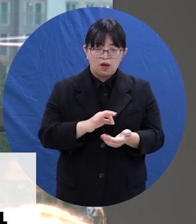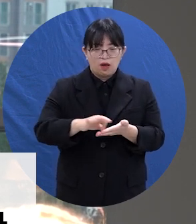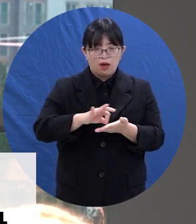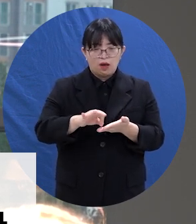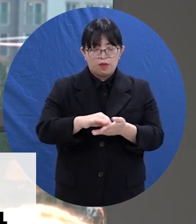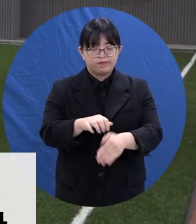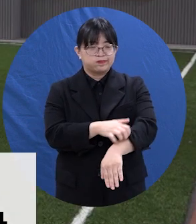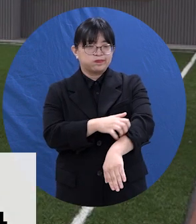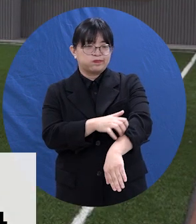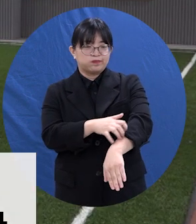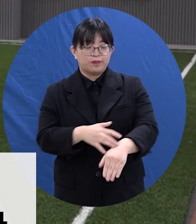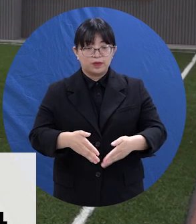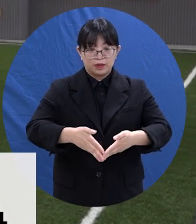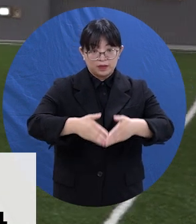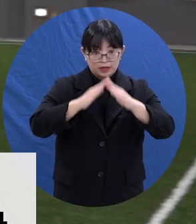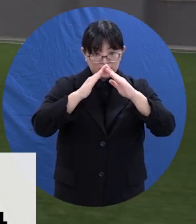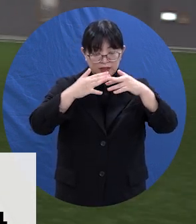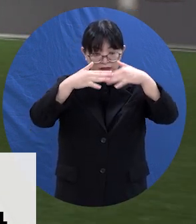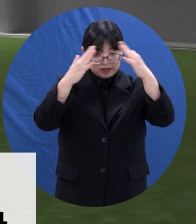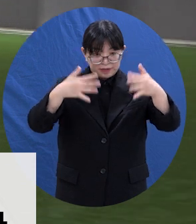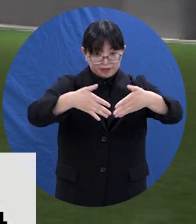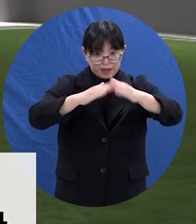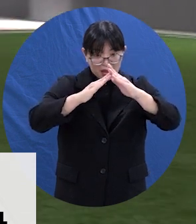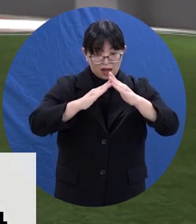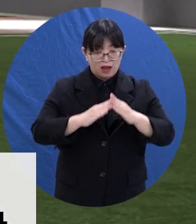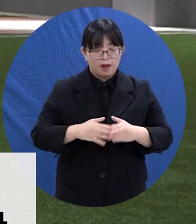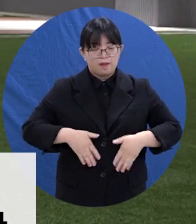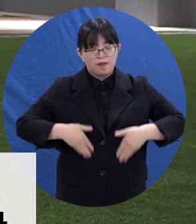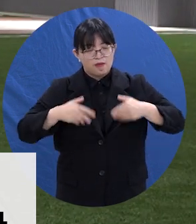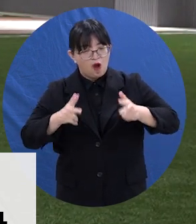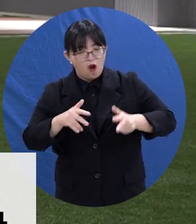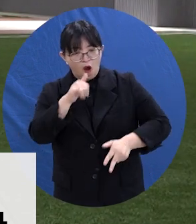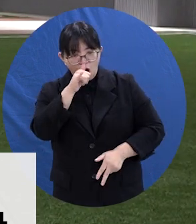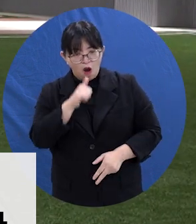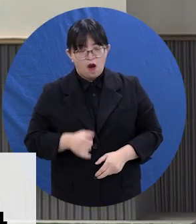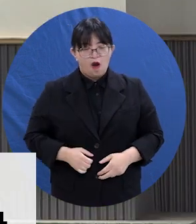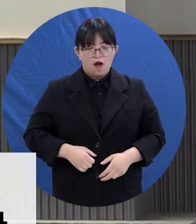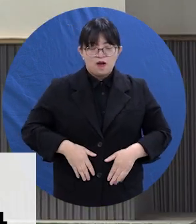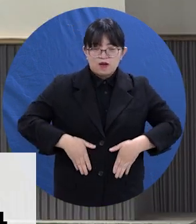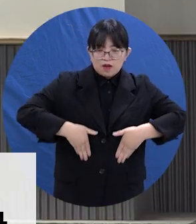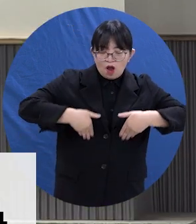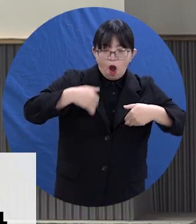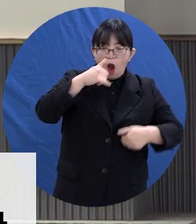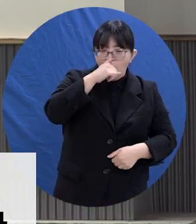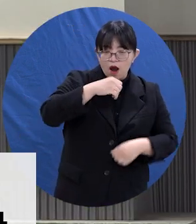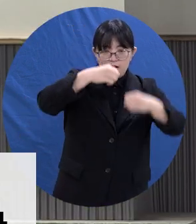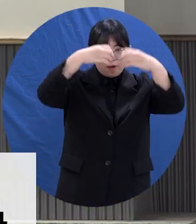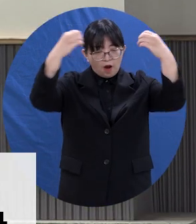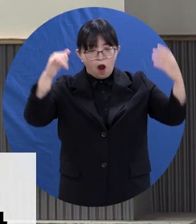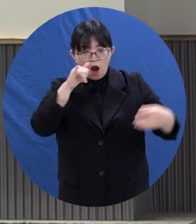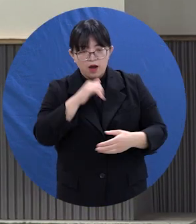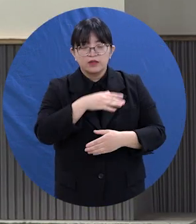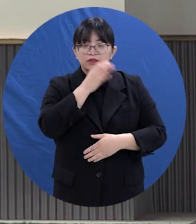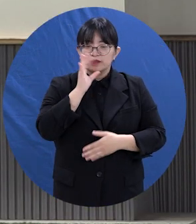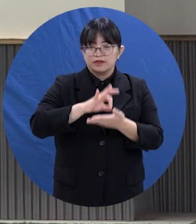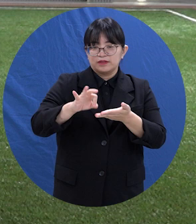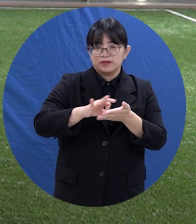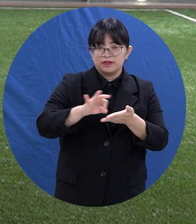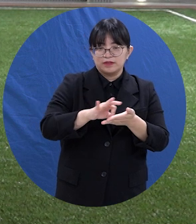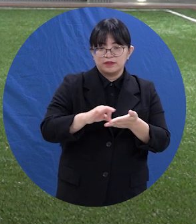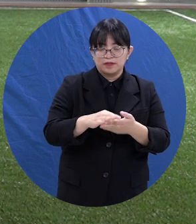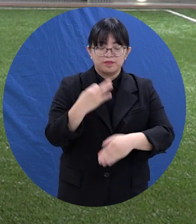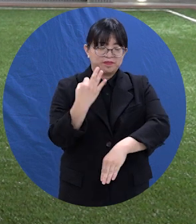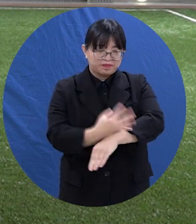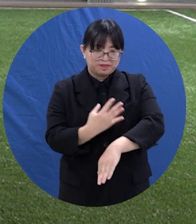때문에 어르신들이나 뭐 이용자분들께서 쾌적하게 이용하라고 실내 게이트볼장을 만든 장소입니다.